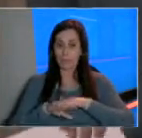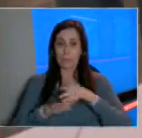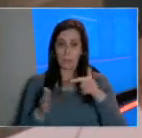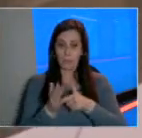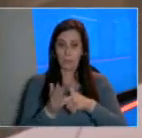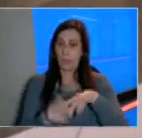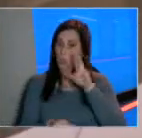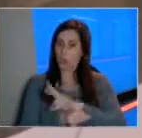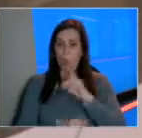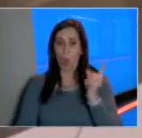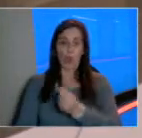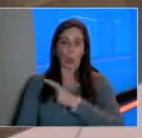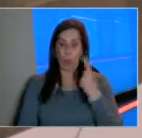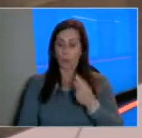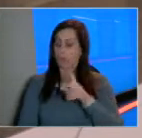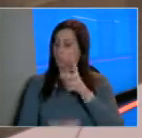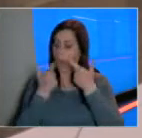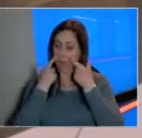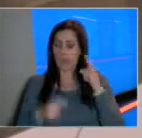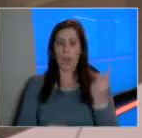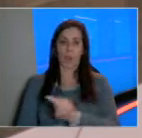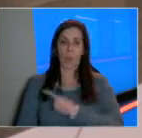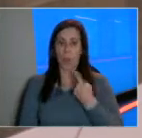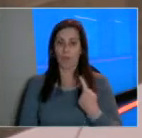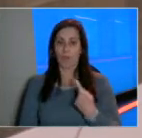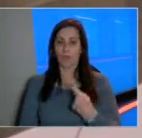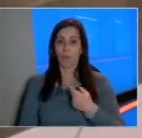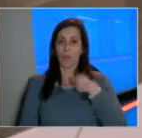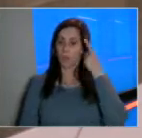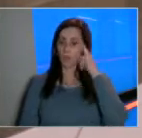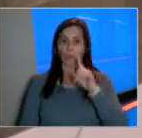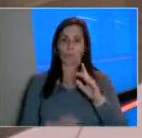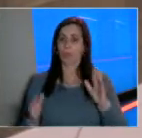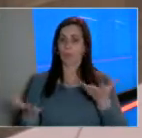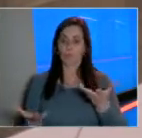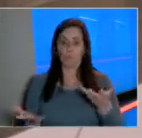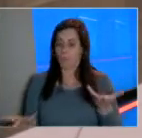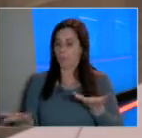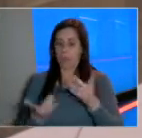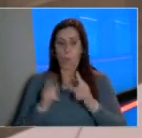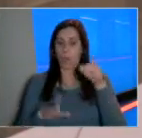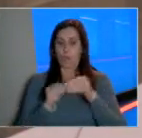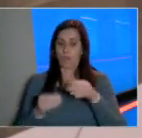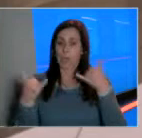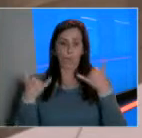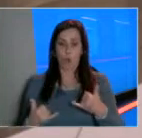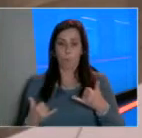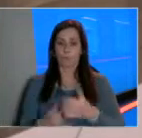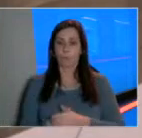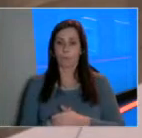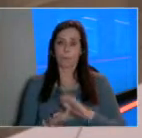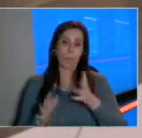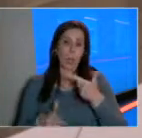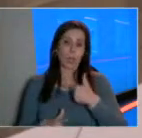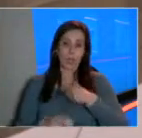כדי לשמור על כולנו, להגן על כולנו. אני לא יודעת איפה הוא נמצא עם זה היום, לפי